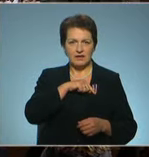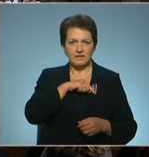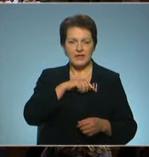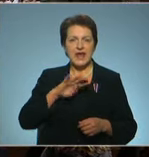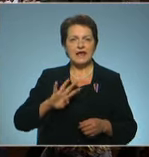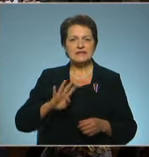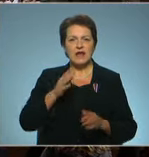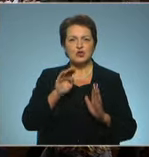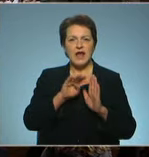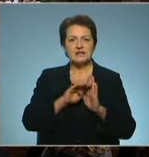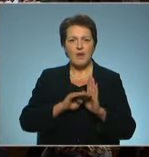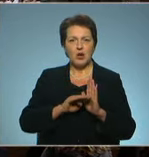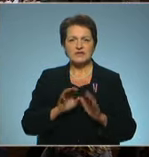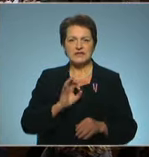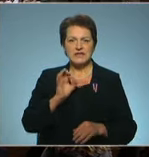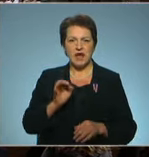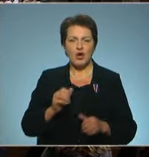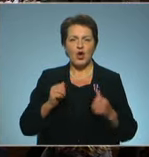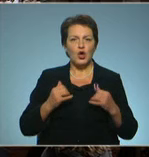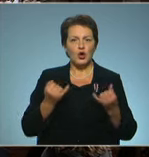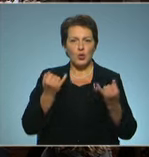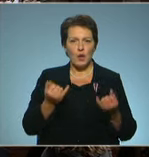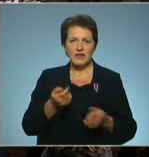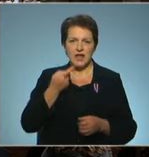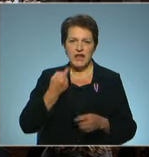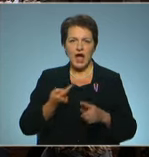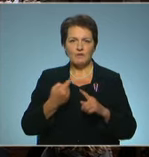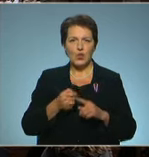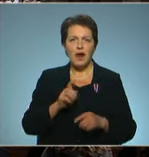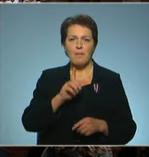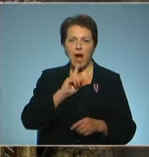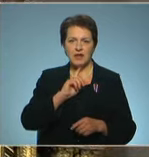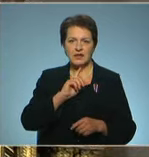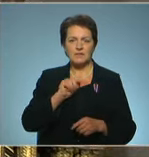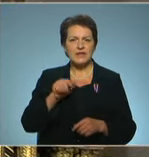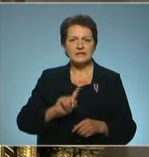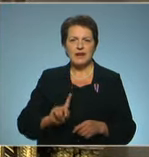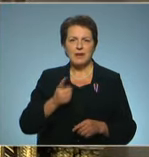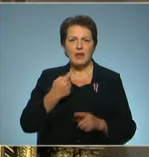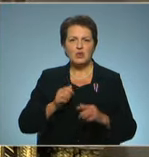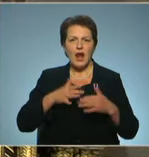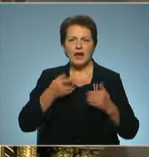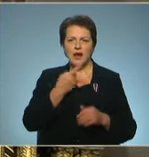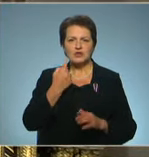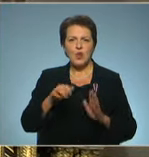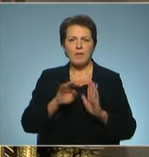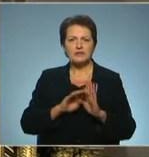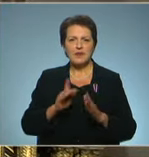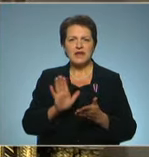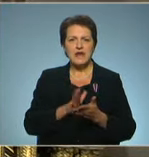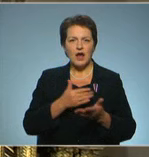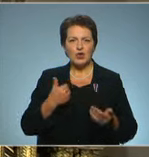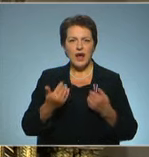Ceturtais bauslis saka godā tēvu un māti. Tas ir pirmais un lielākais no baušļiem, kas kārto attiecības